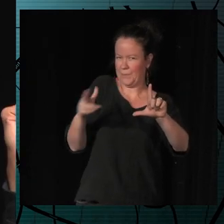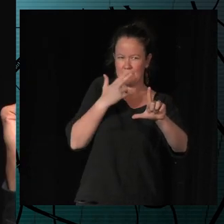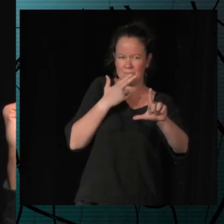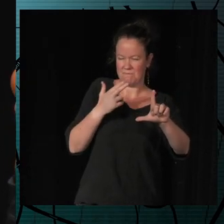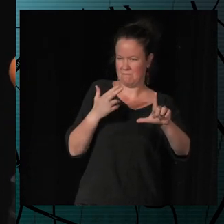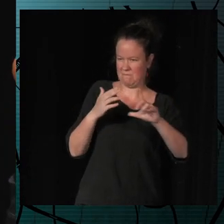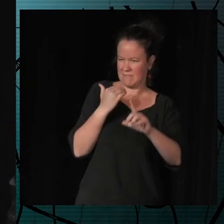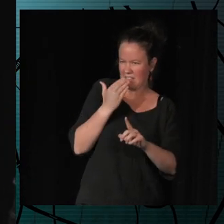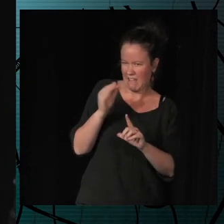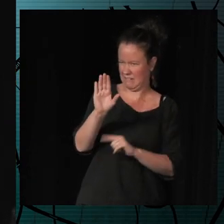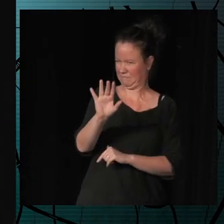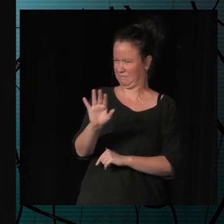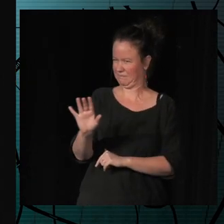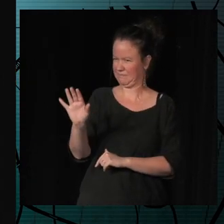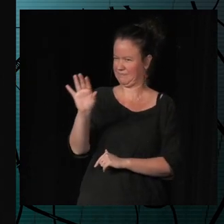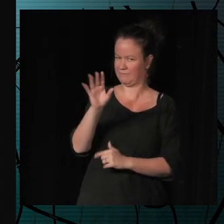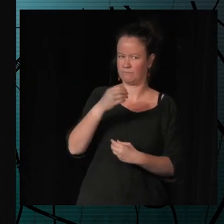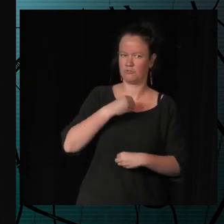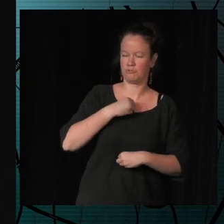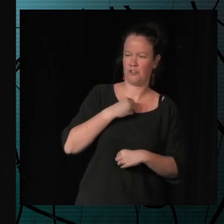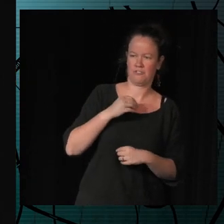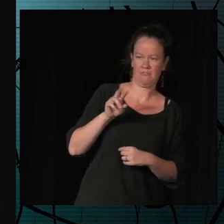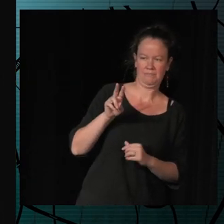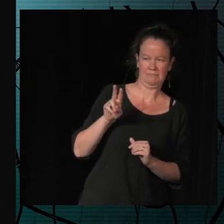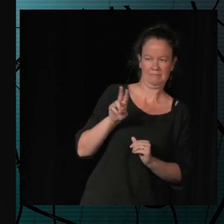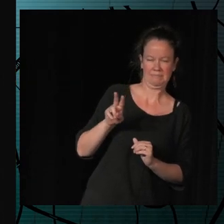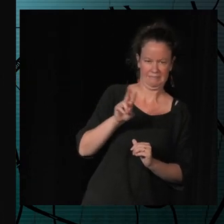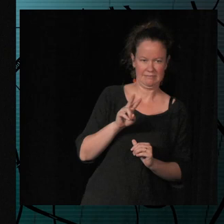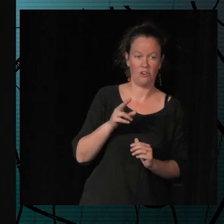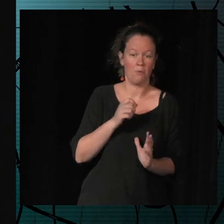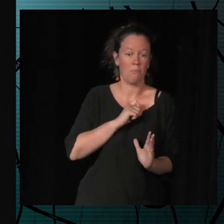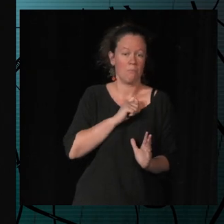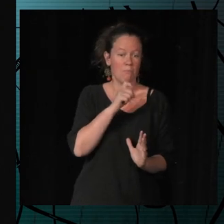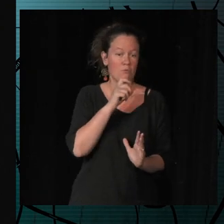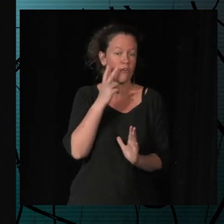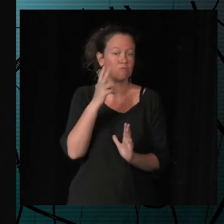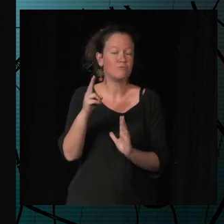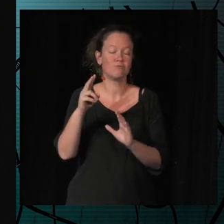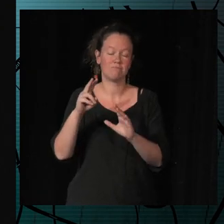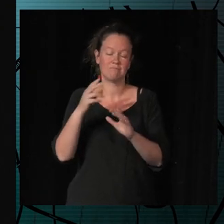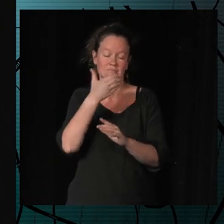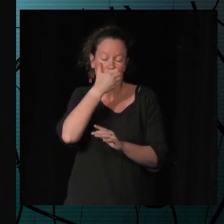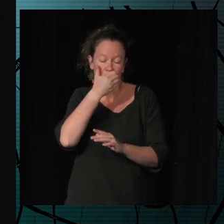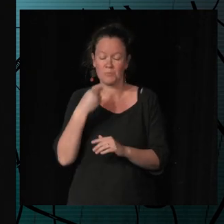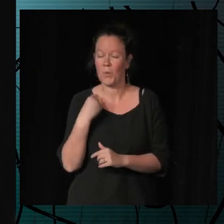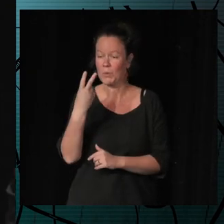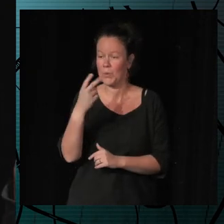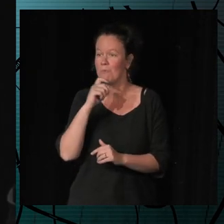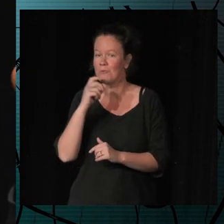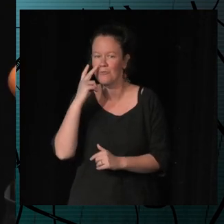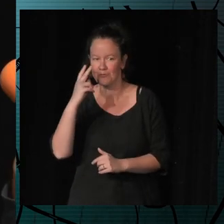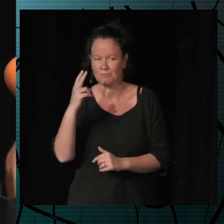euh et qui qu'on peut qu'on risque moi j'ai pas encore vu le jeu tourner mais qu'on risque de perdre sur le le